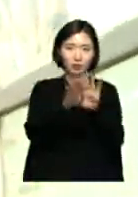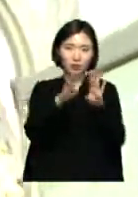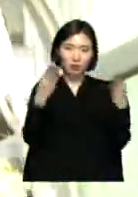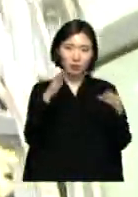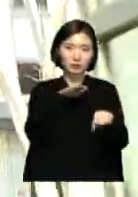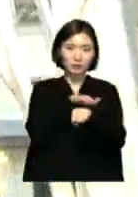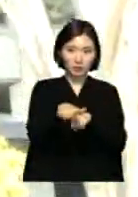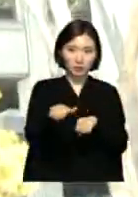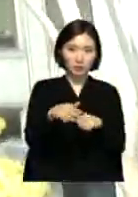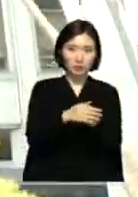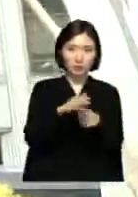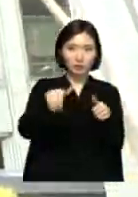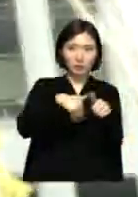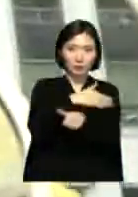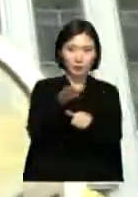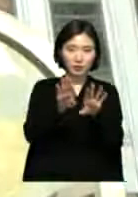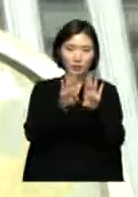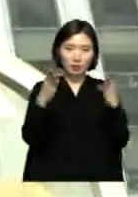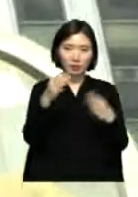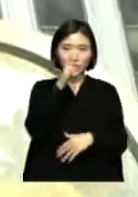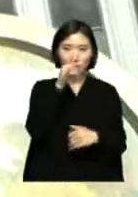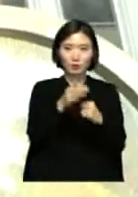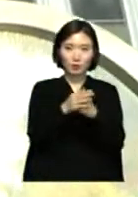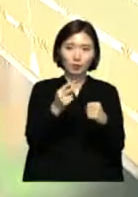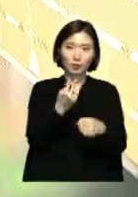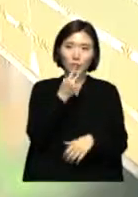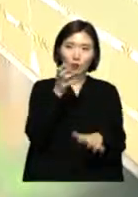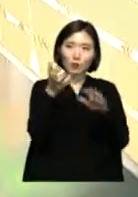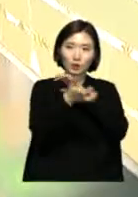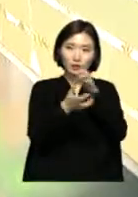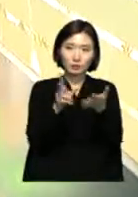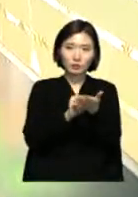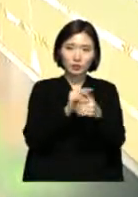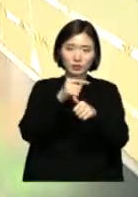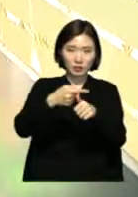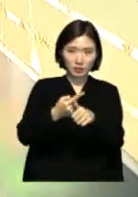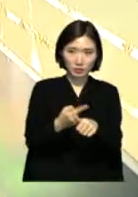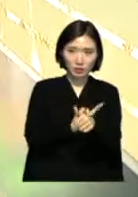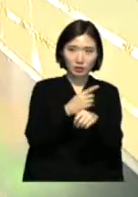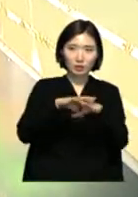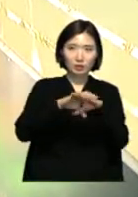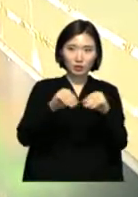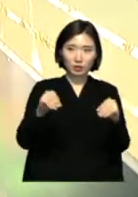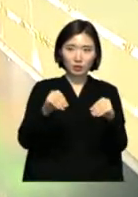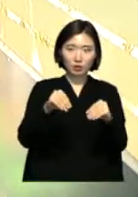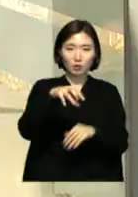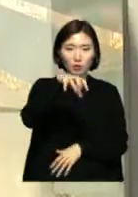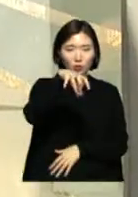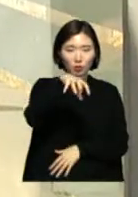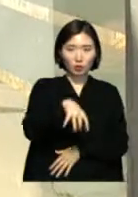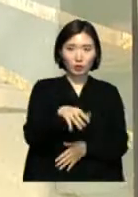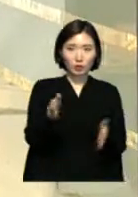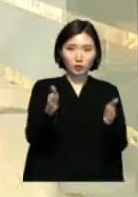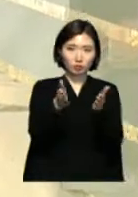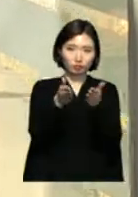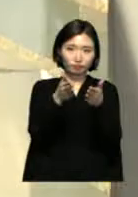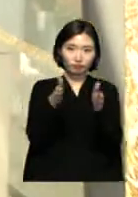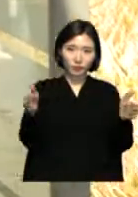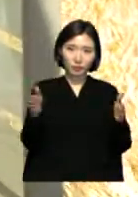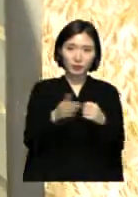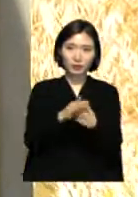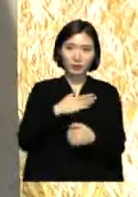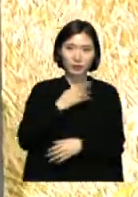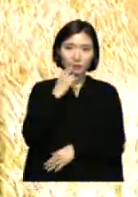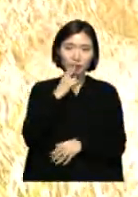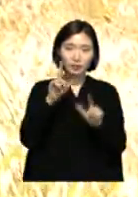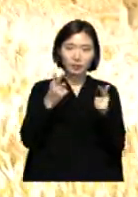만들어졌습니다. 사방이 뚫려 있어 환기 문제가 자연스럽게 해결됐고 공간도 비교적 넓습니다. 제가 담배를